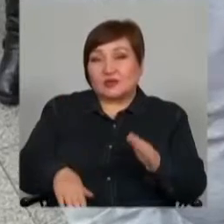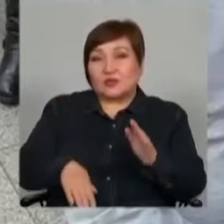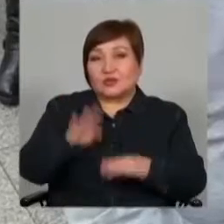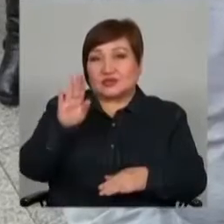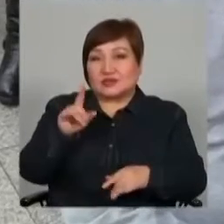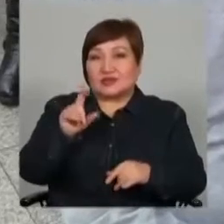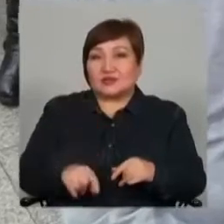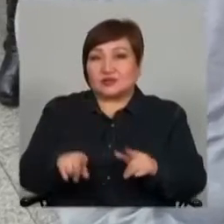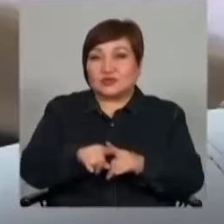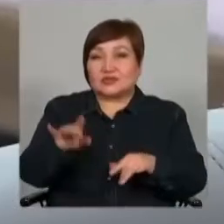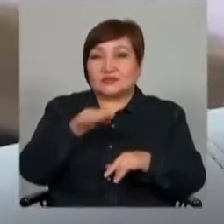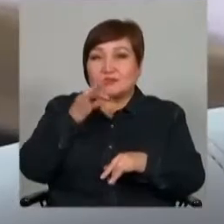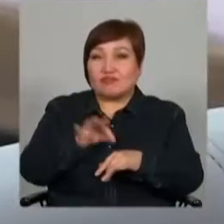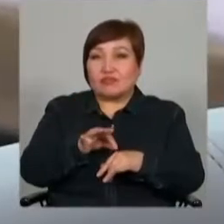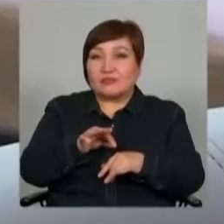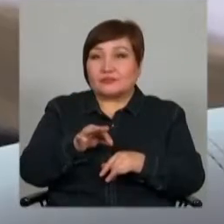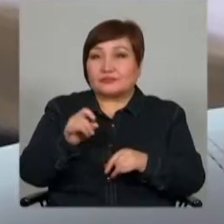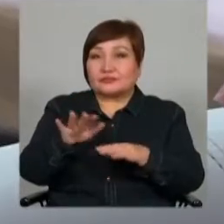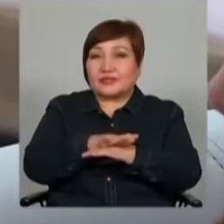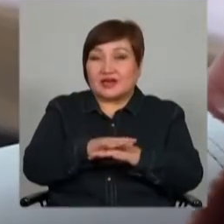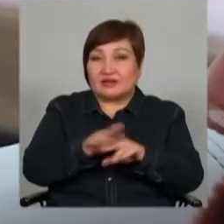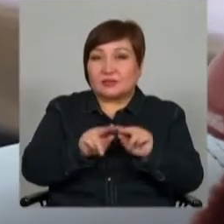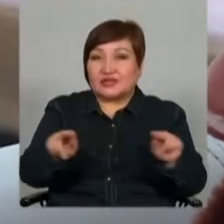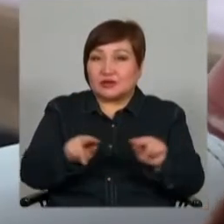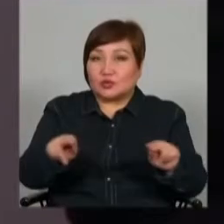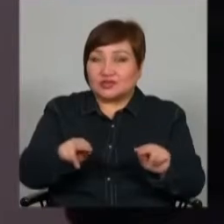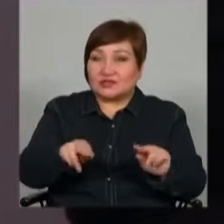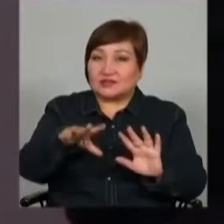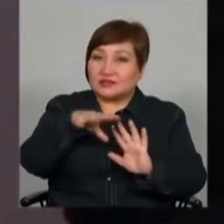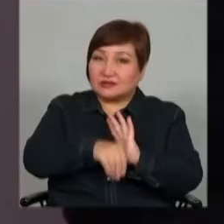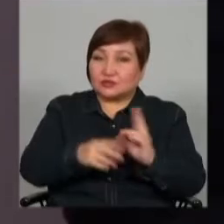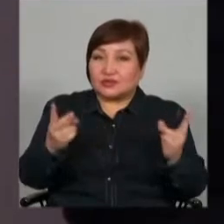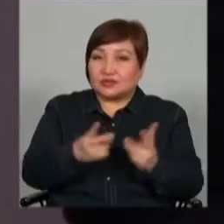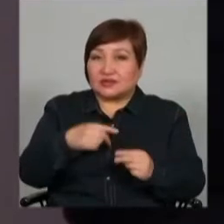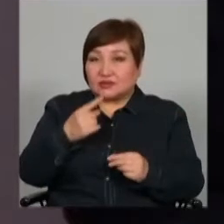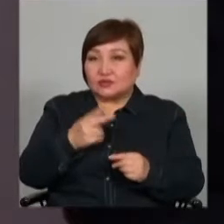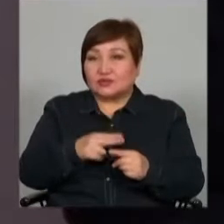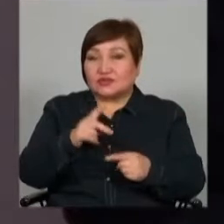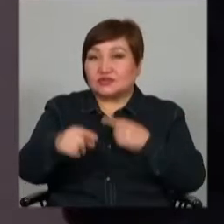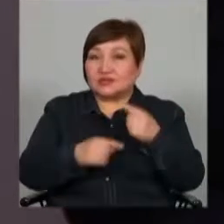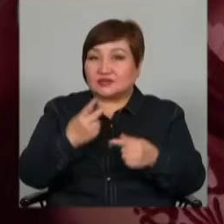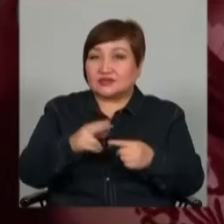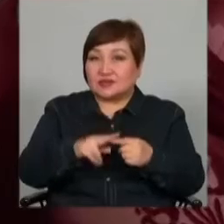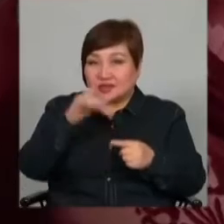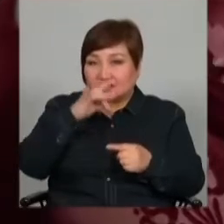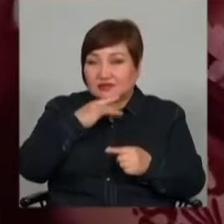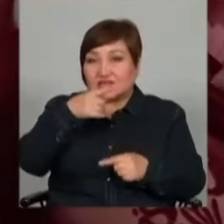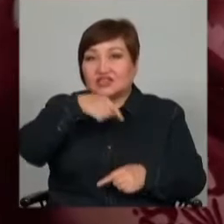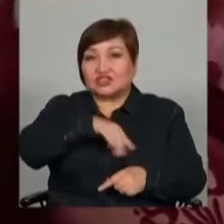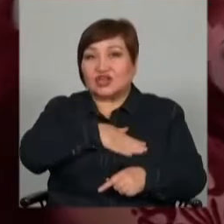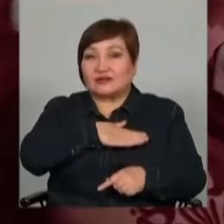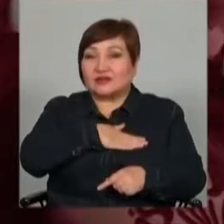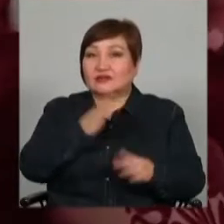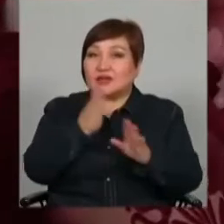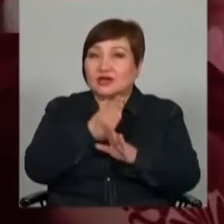ана мектептерге халық педагогикасын енгізу керектігін атап өтті. Сол арқылы балалар қазақтың жанын, табиғатын түсінеді дейді.